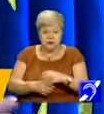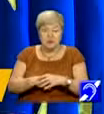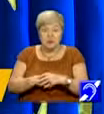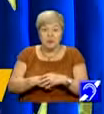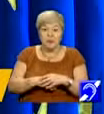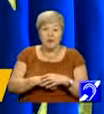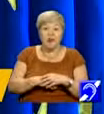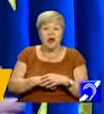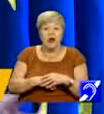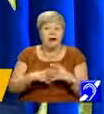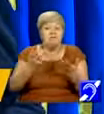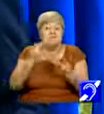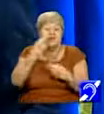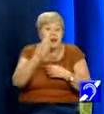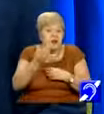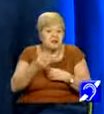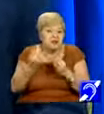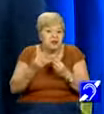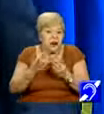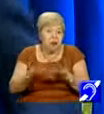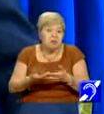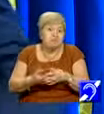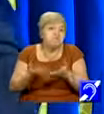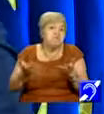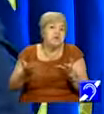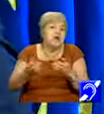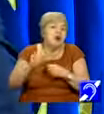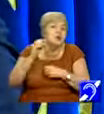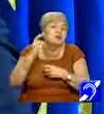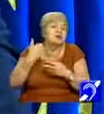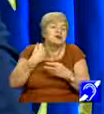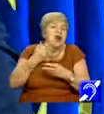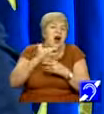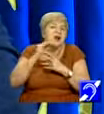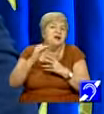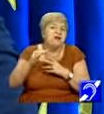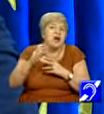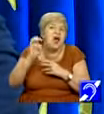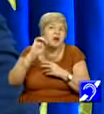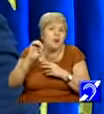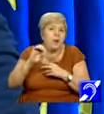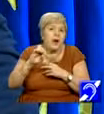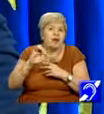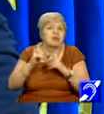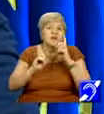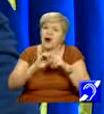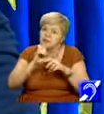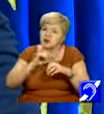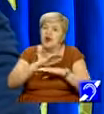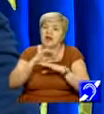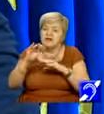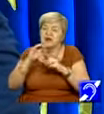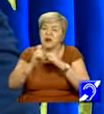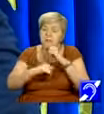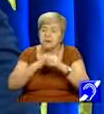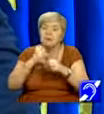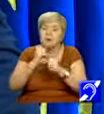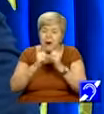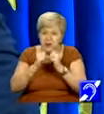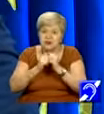Avem un fenomen clasic, practic cel puțin european, dacă nu global. Tendința este